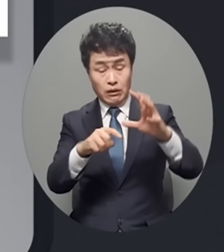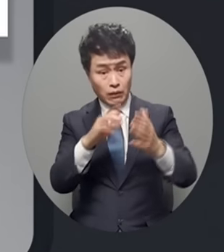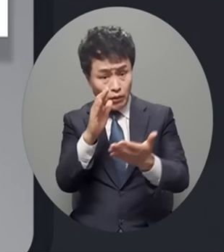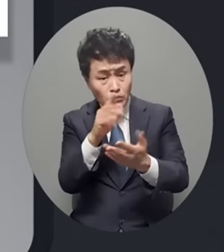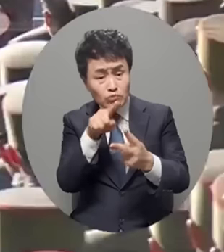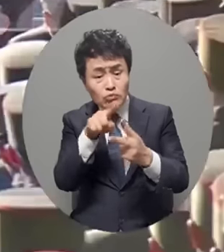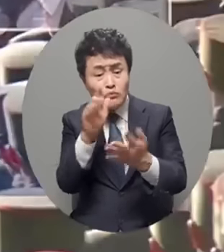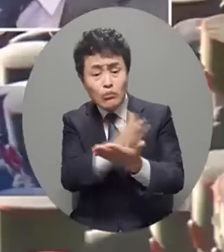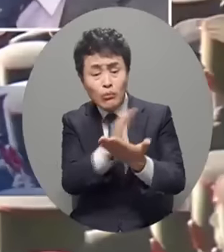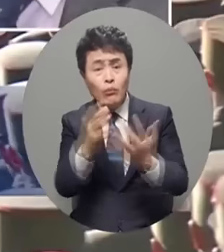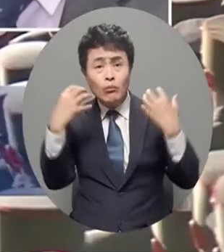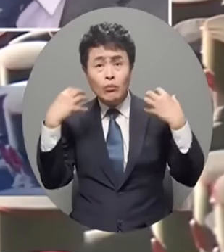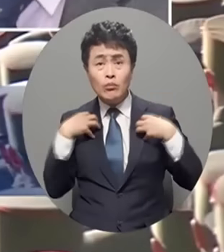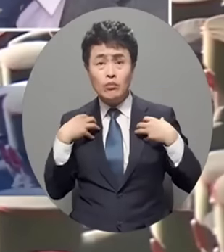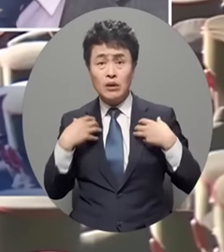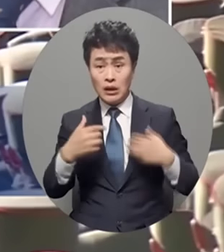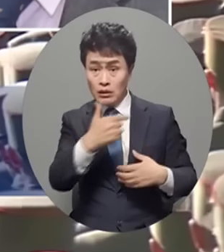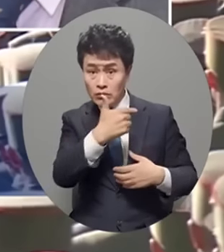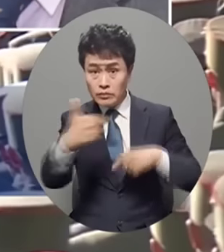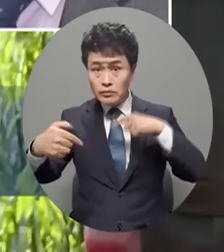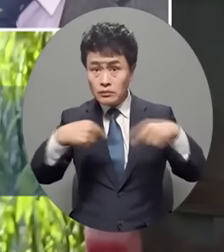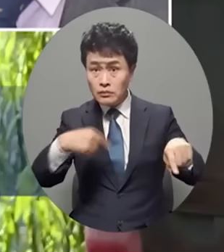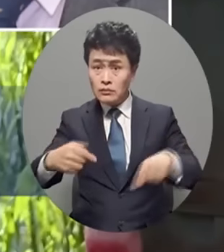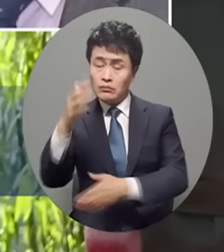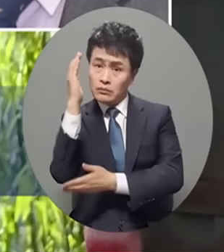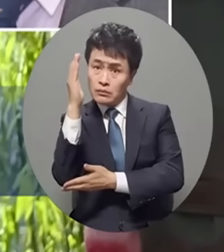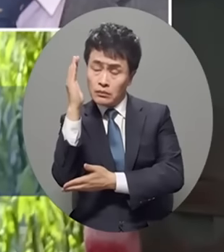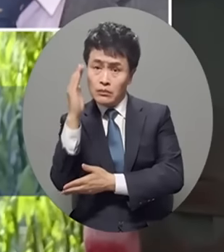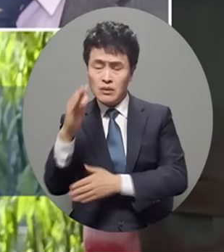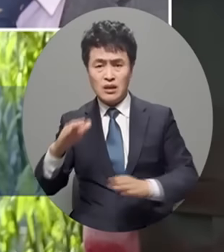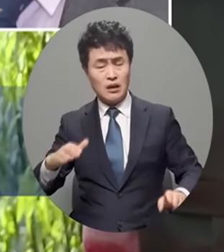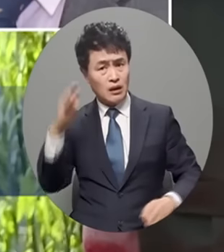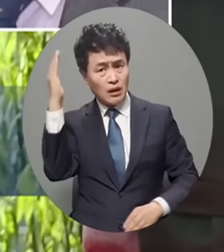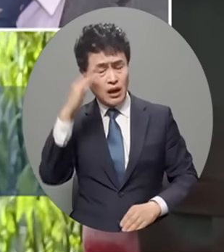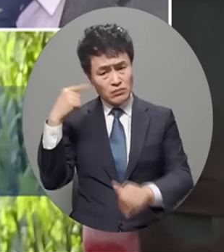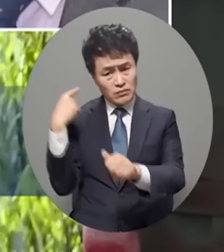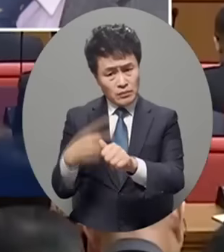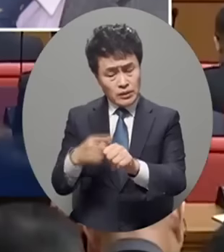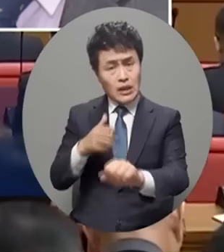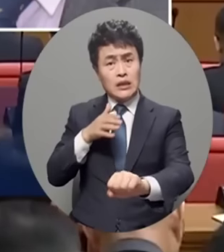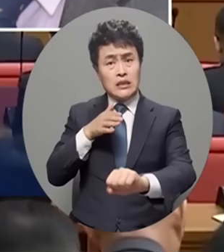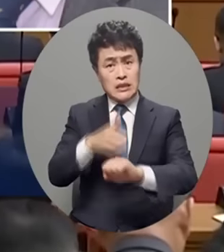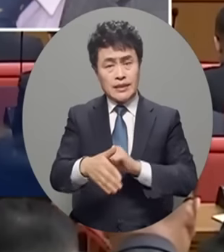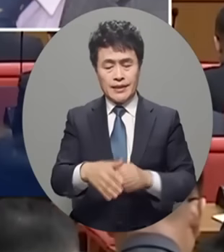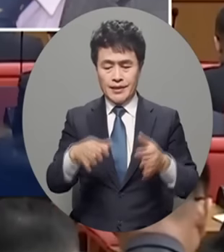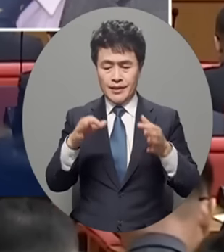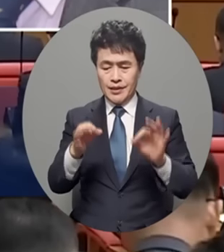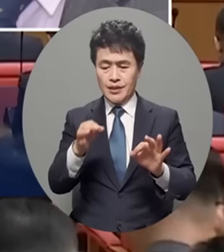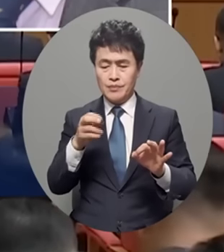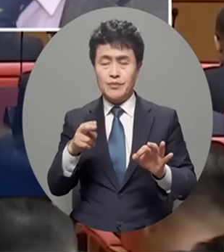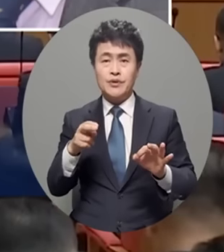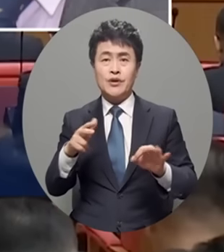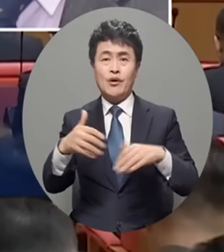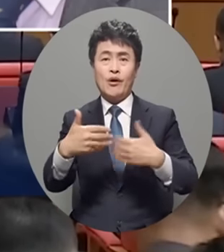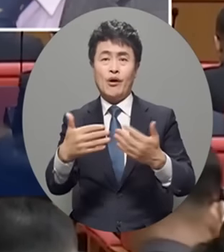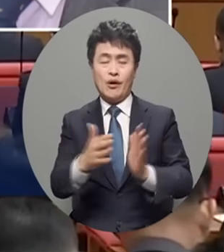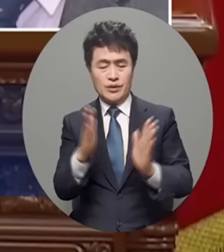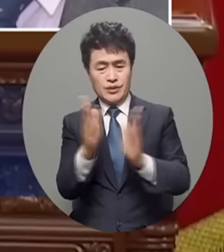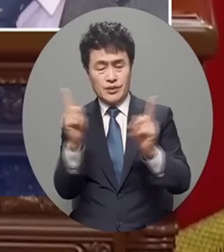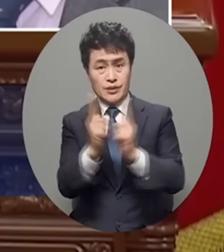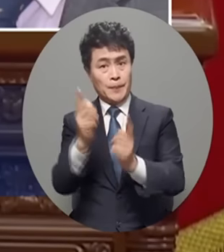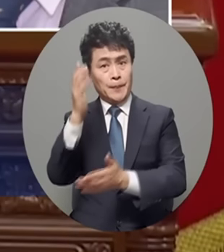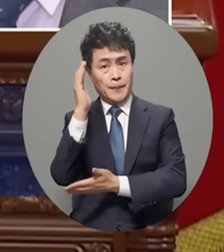연출합니다. 굵직굵직한 정책 발언을 통해서 대남 비난을 하는 방식이라면은 김여정은 껌껌이 그 직설적 담화를